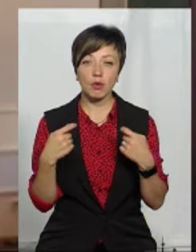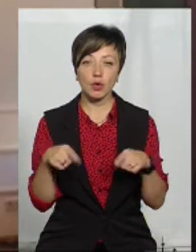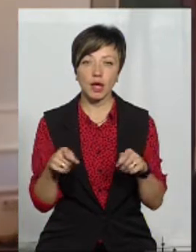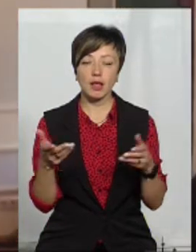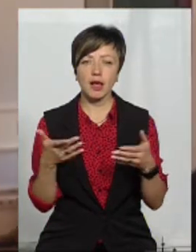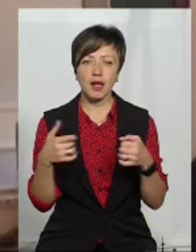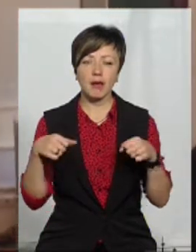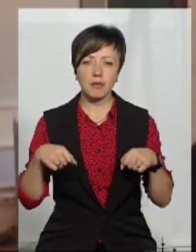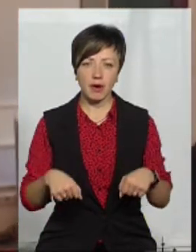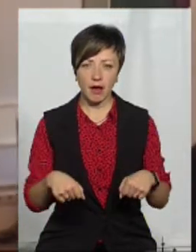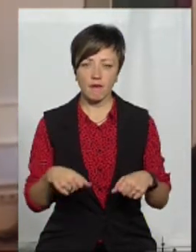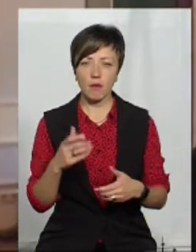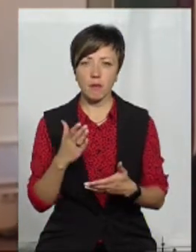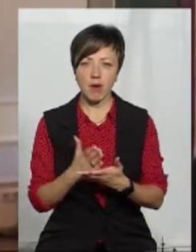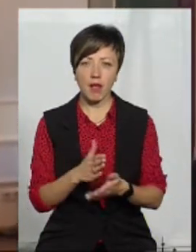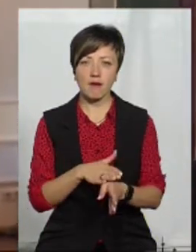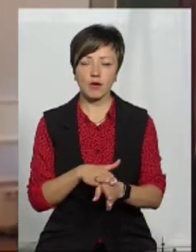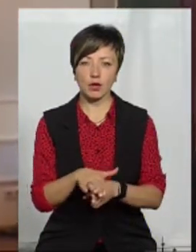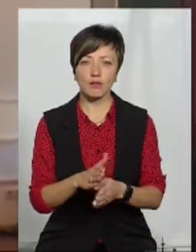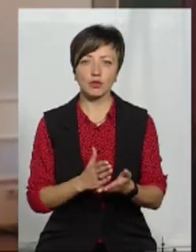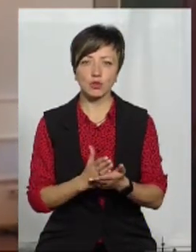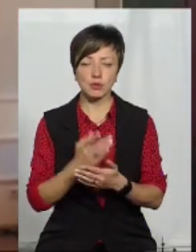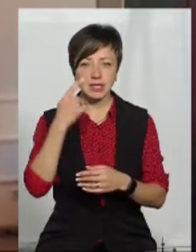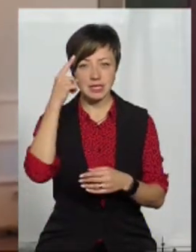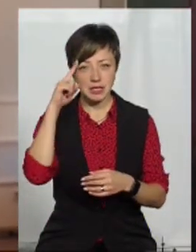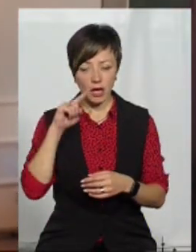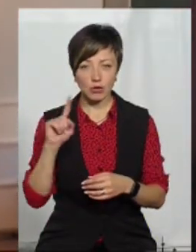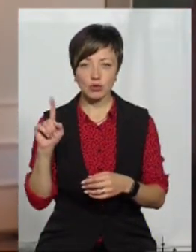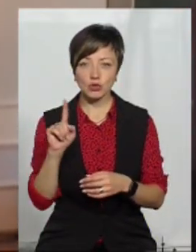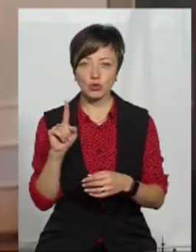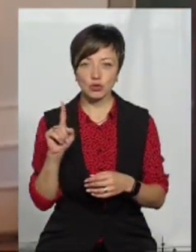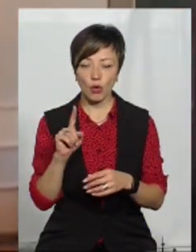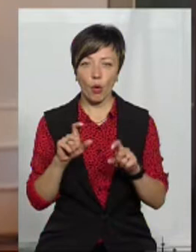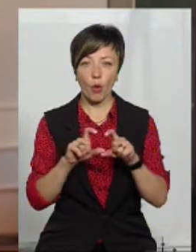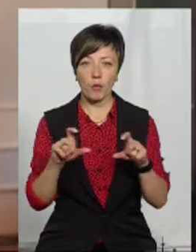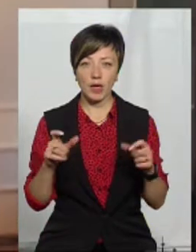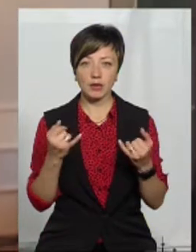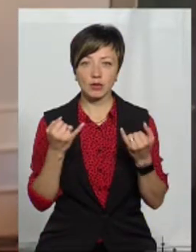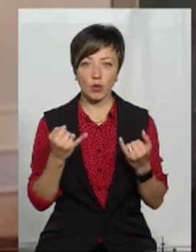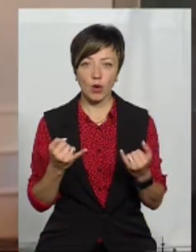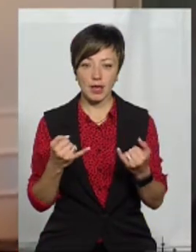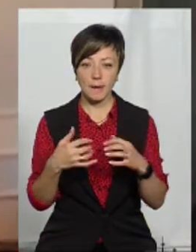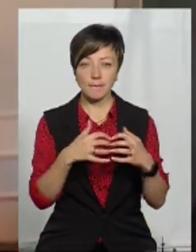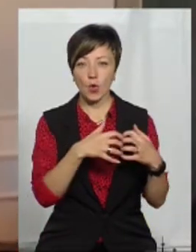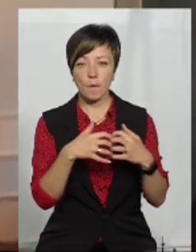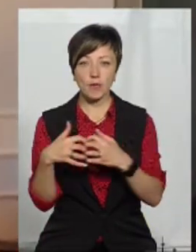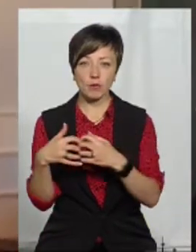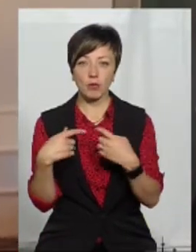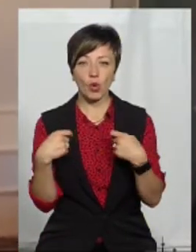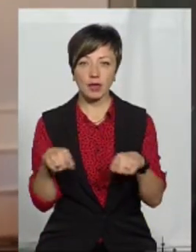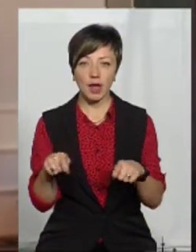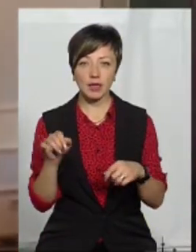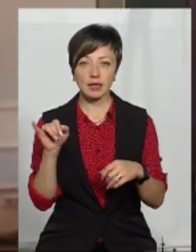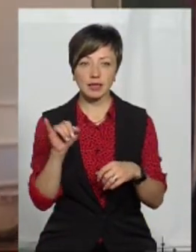Яке право мала виконавча служба, знаючи про те, що об'єкт сьогодні компромісний, продати його